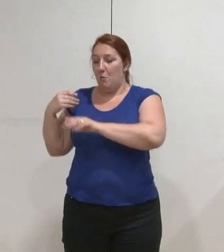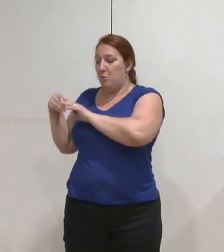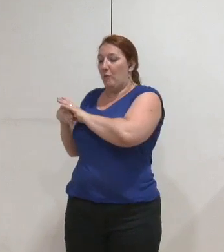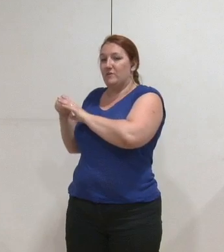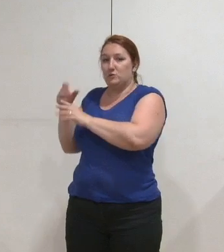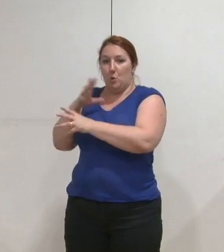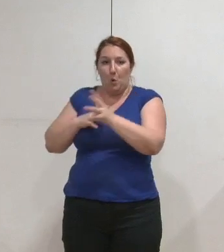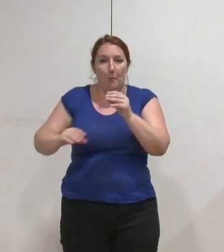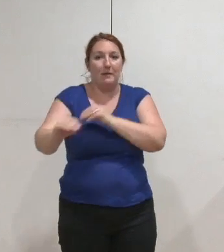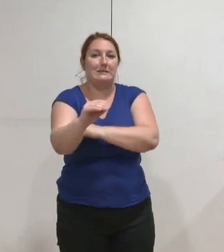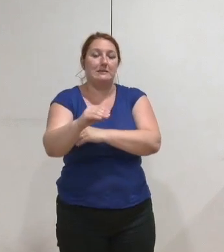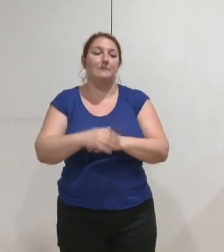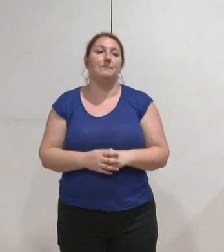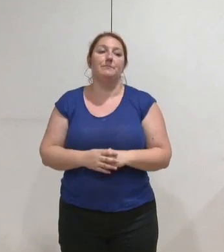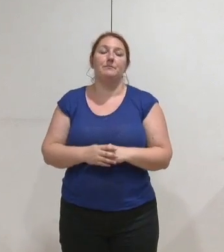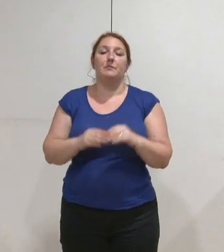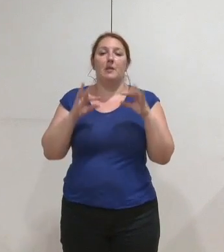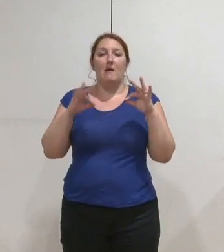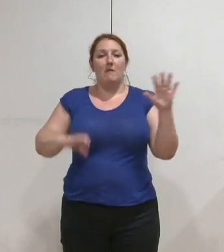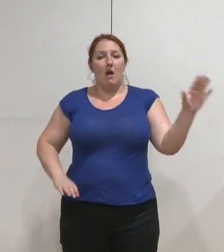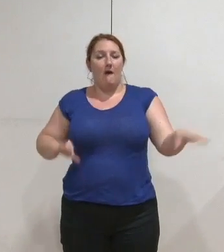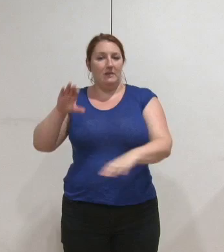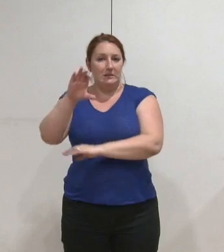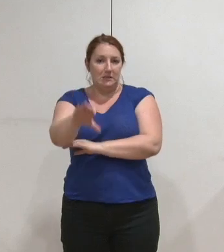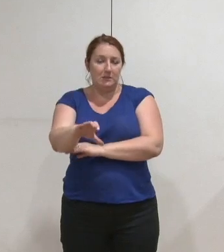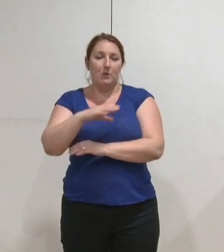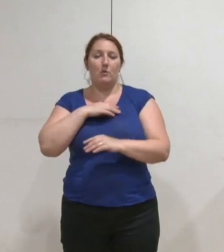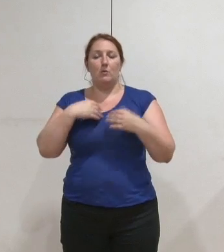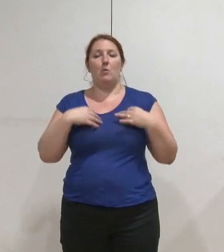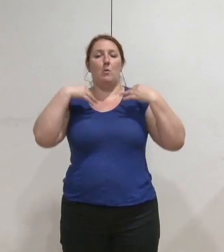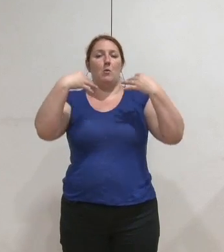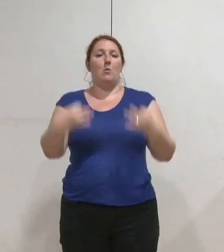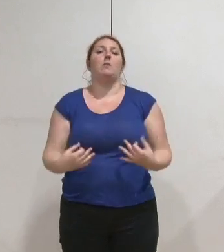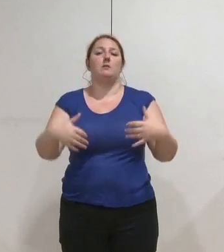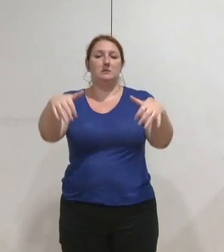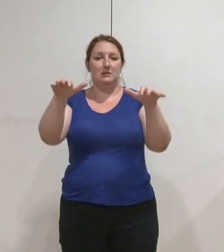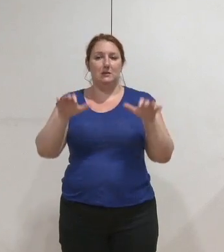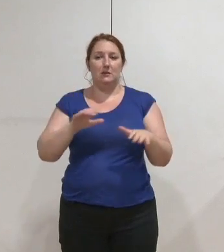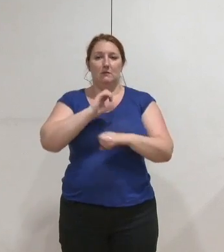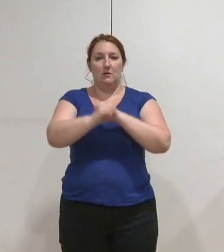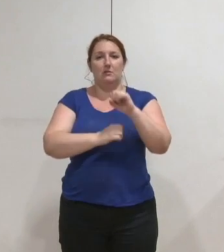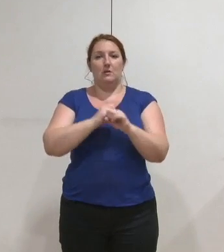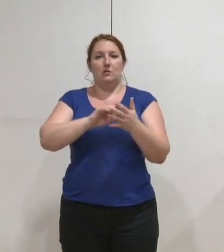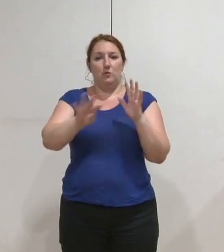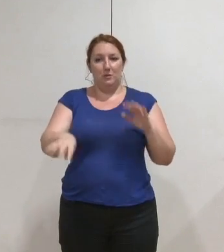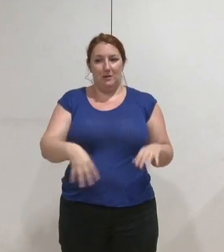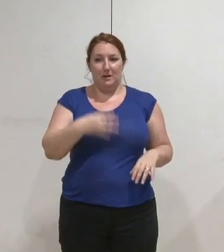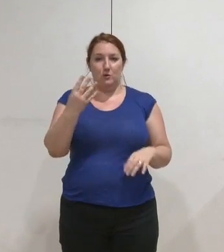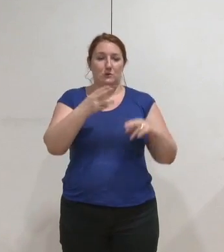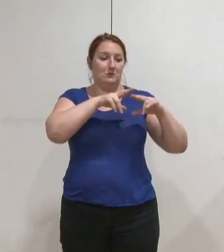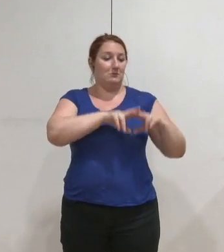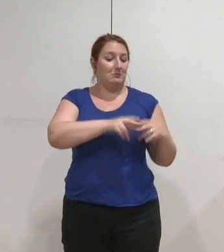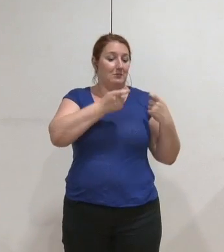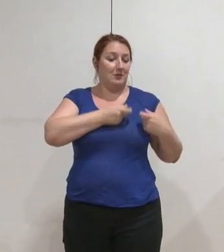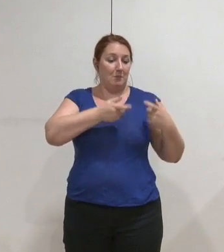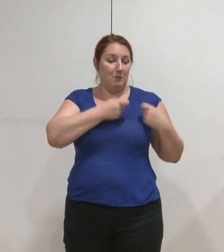provision en investissement au compte administratif 2014 le reste à réaliser en dépense était de